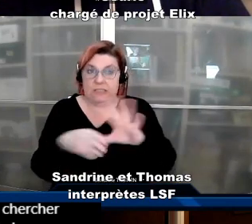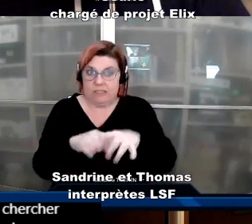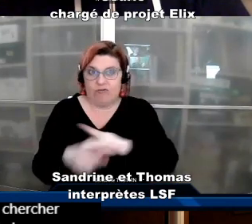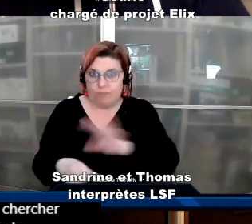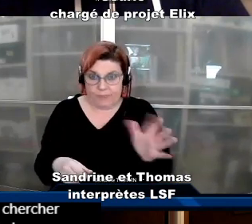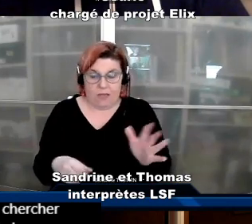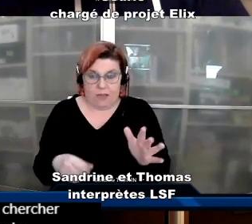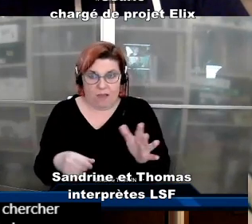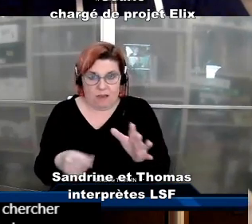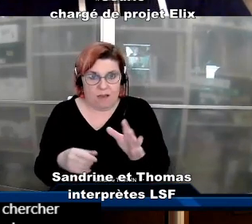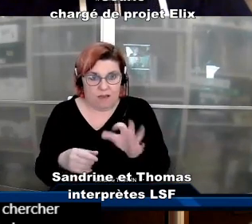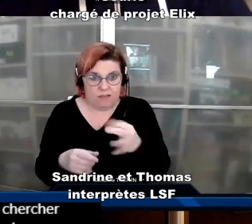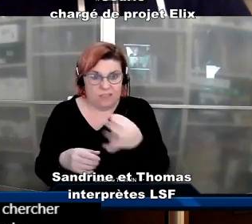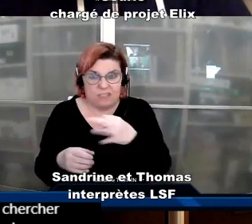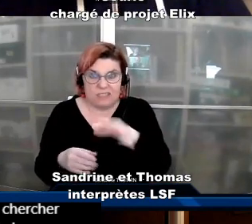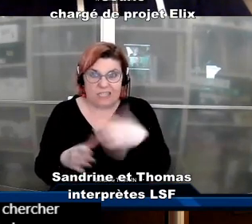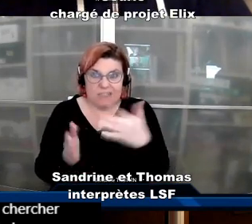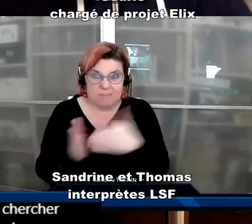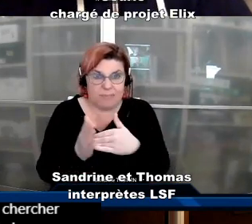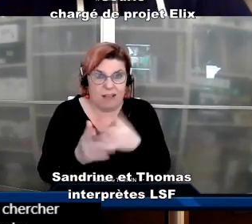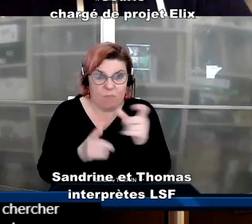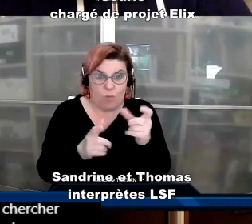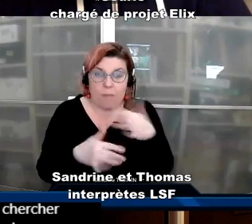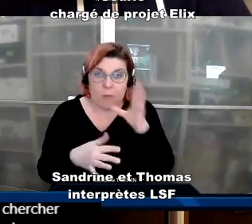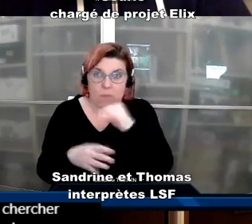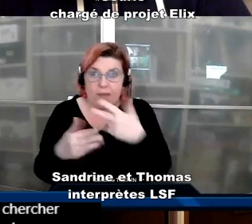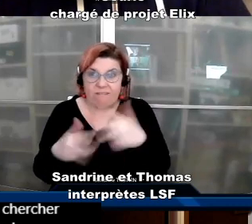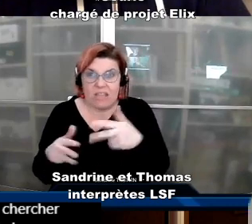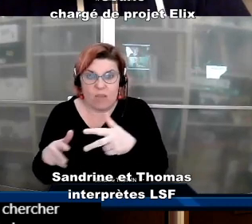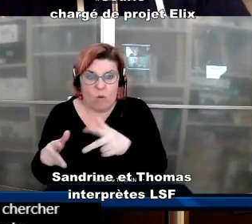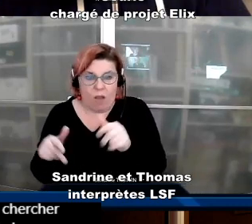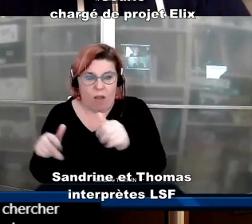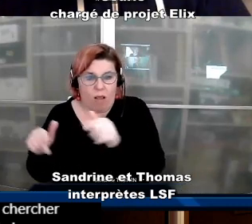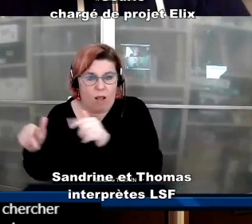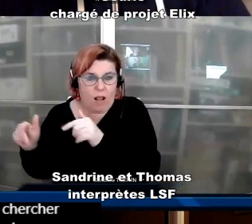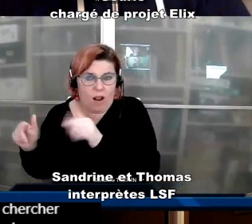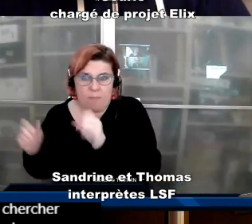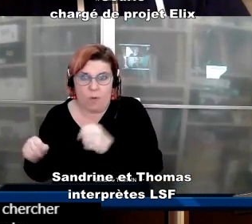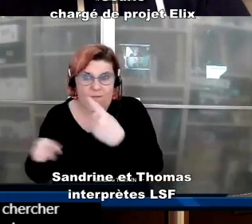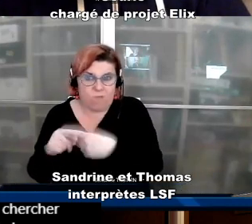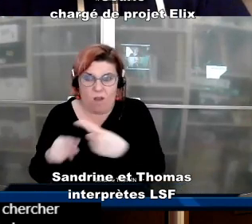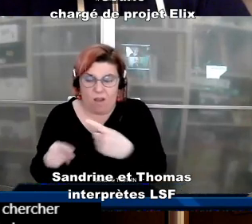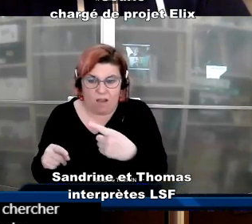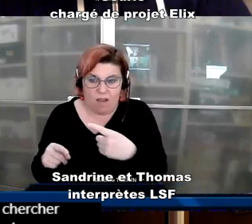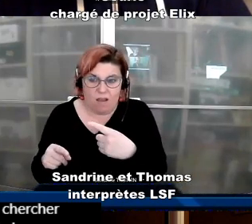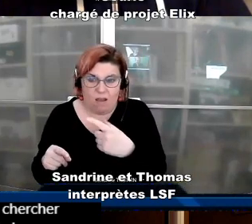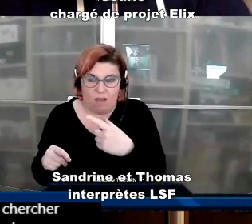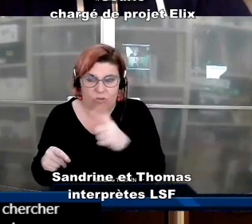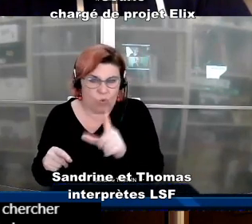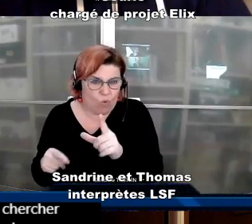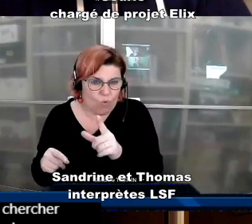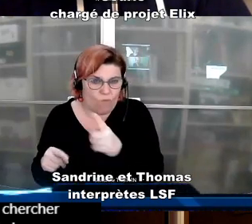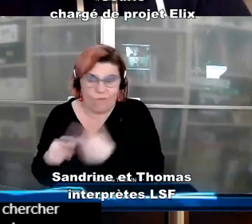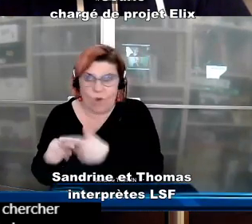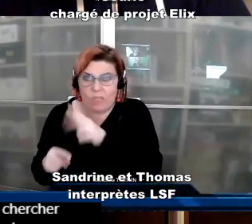sont signés, mais si on compte le nombre de vidéos différentes qui existent, on peut multiplier par deux, voire par trois,